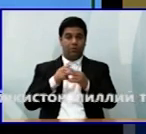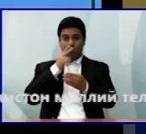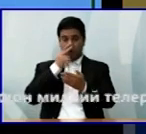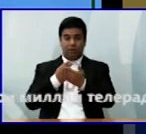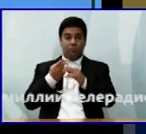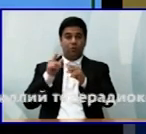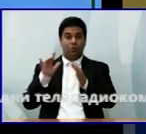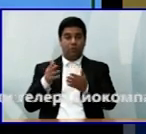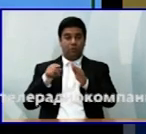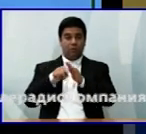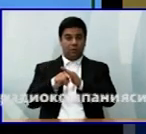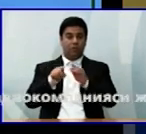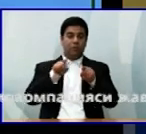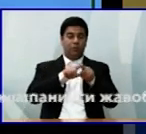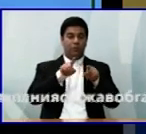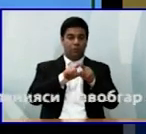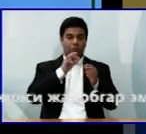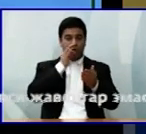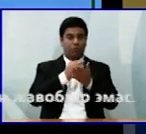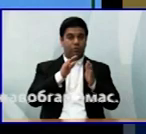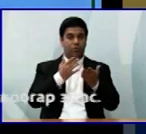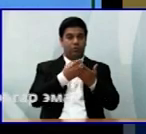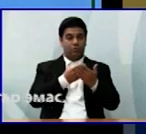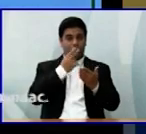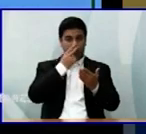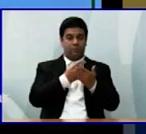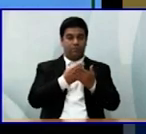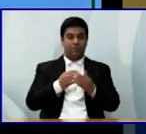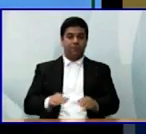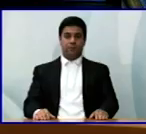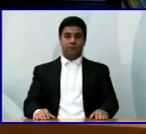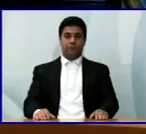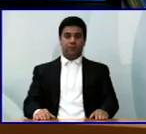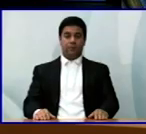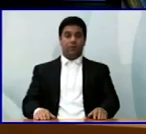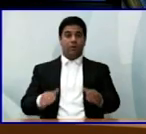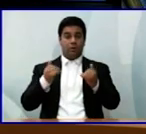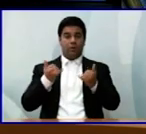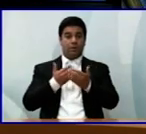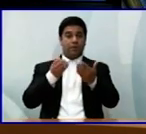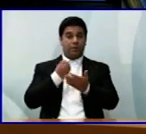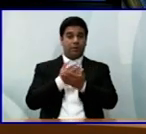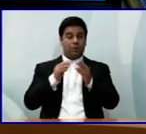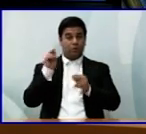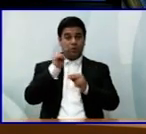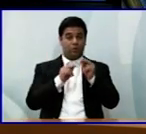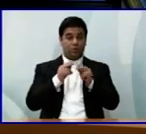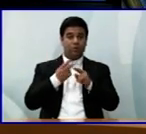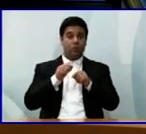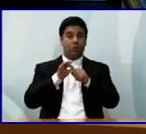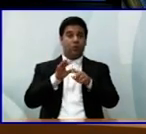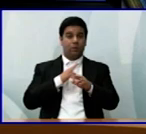bu holatda ham javob 1, bu holatda ham javob 1ga teng bo'ldi. Endi aziz o'quvchilar,